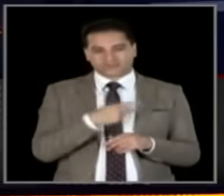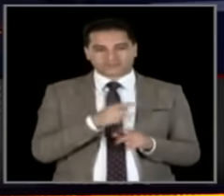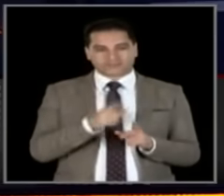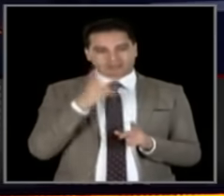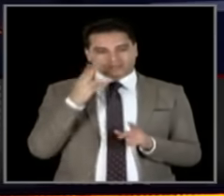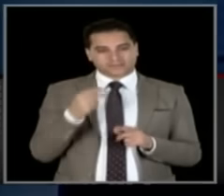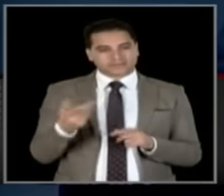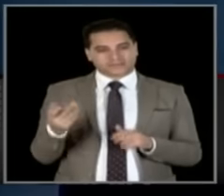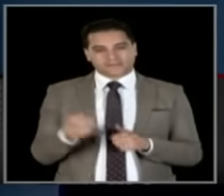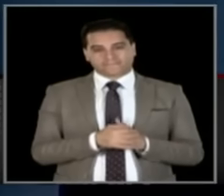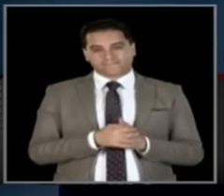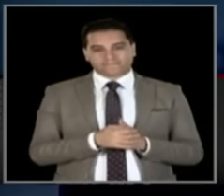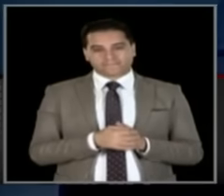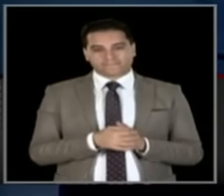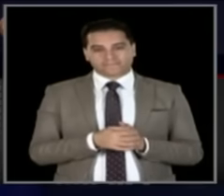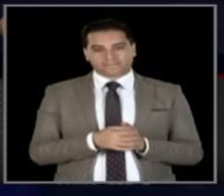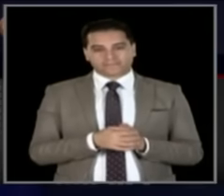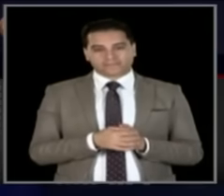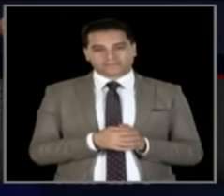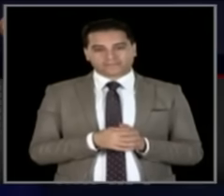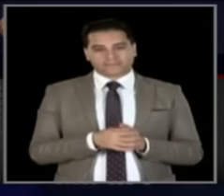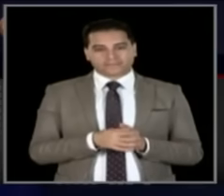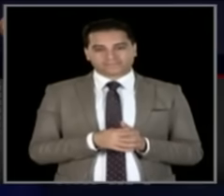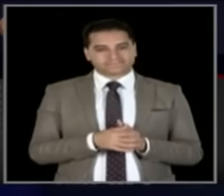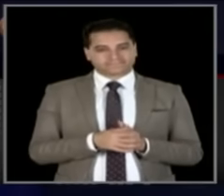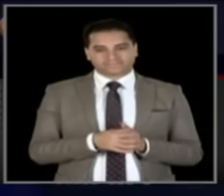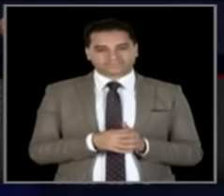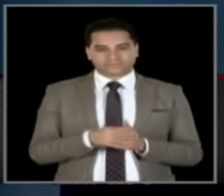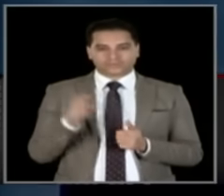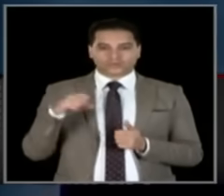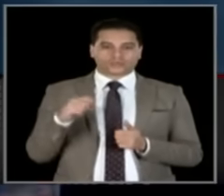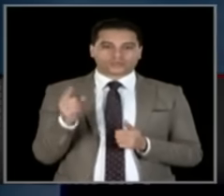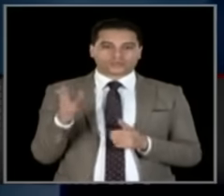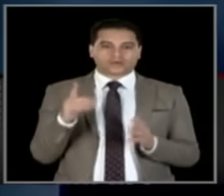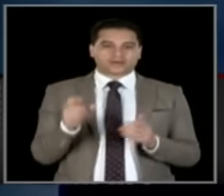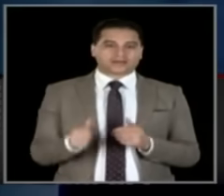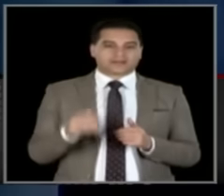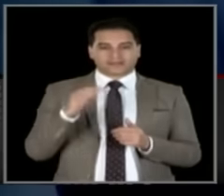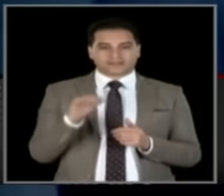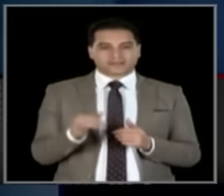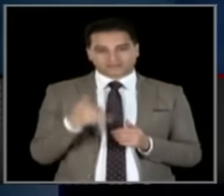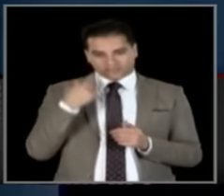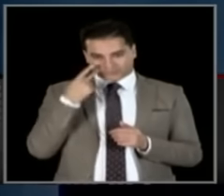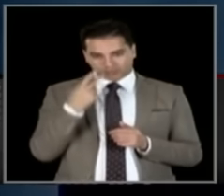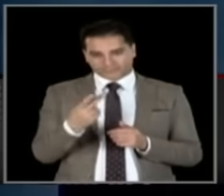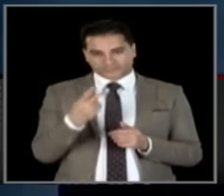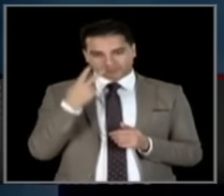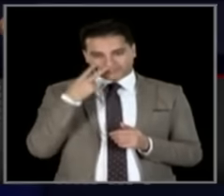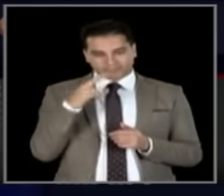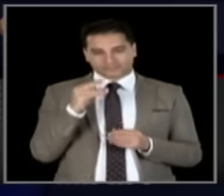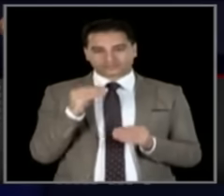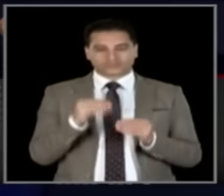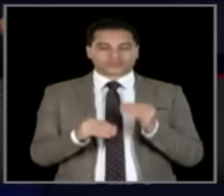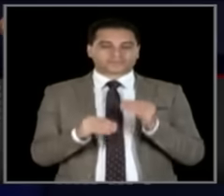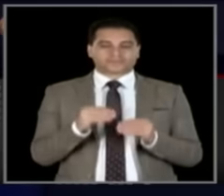أنا ريم باسيوني. نورة ناجي. نورة ناجي. شفت الغلاف. هارد